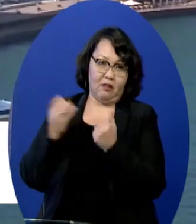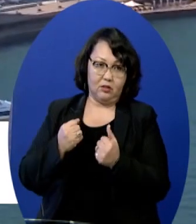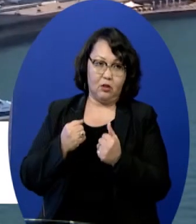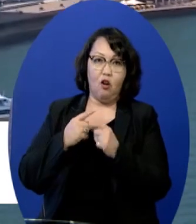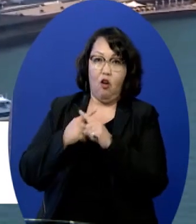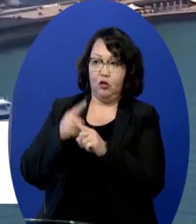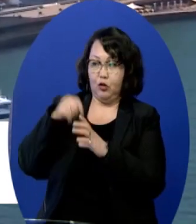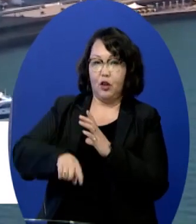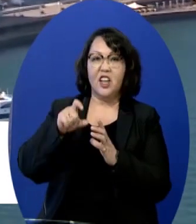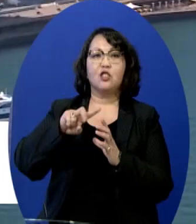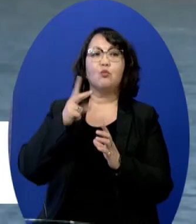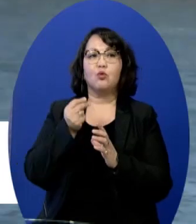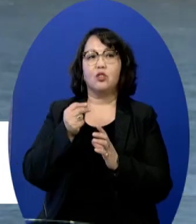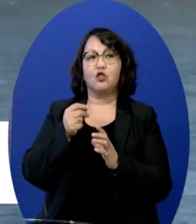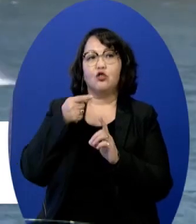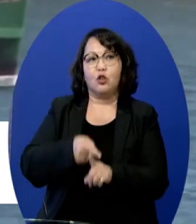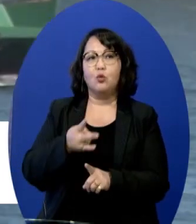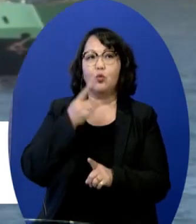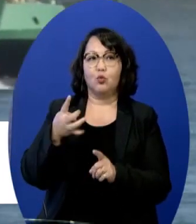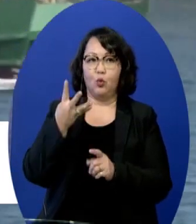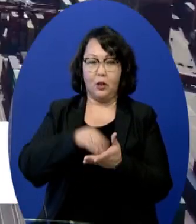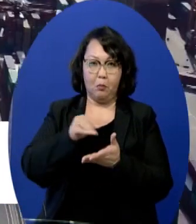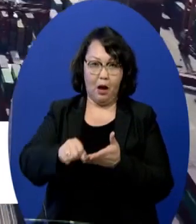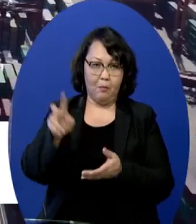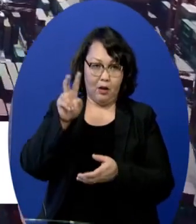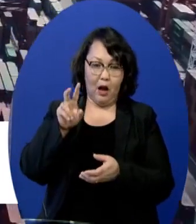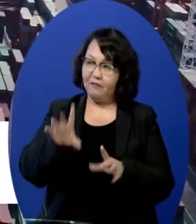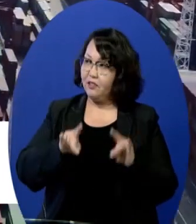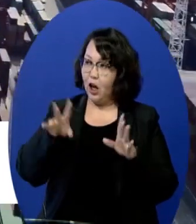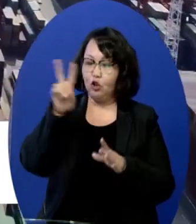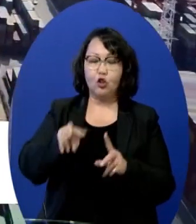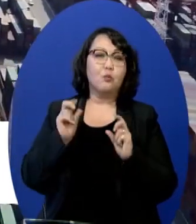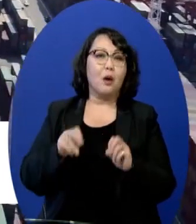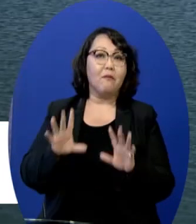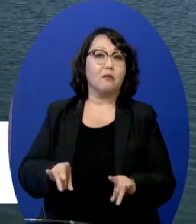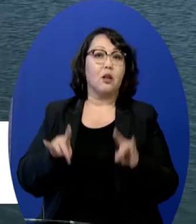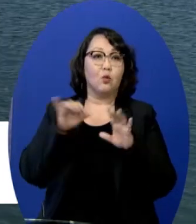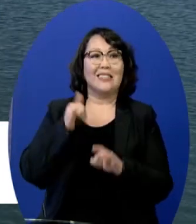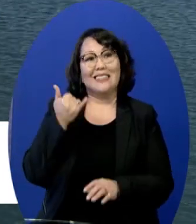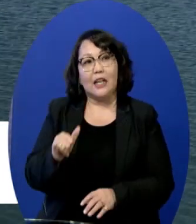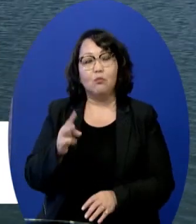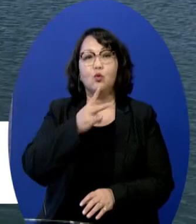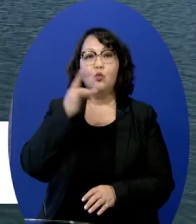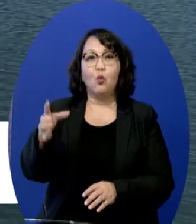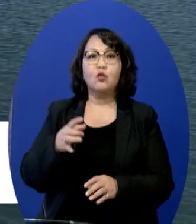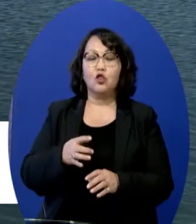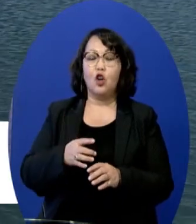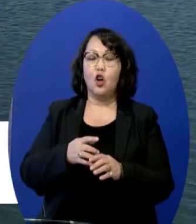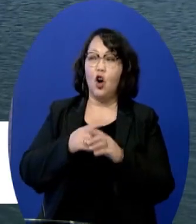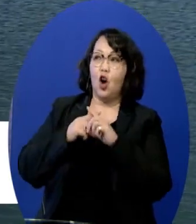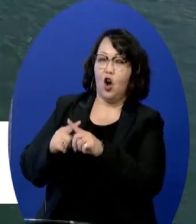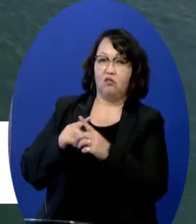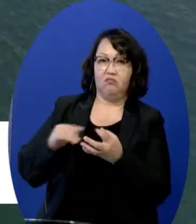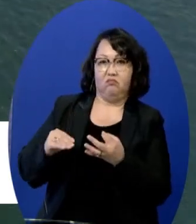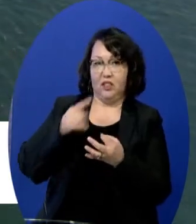эрчим хүчний нүүрсний импорт 4 тэрбум Австрали долларт хүрсэн байна. За одоогоор Австралийн зарим төрлийн нүүрсний экспортод хориг